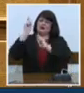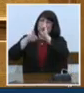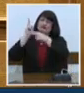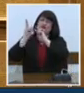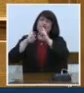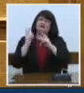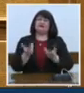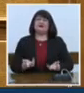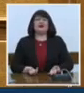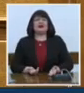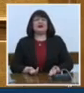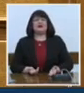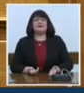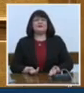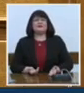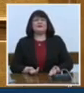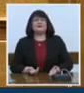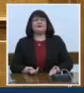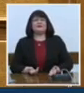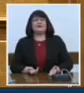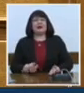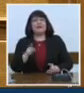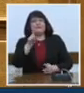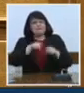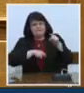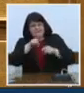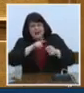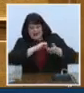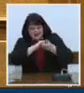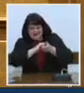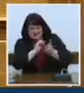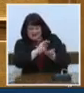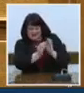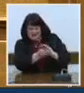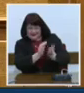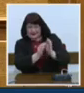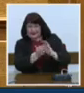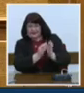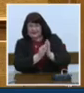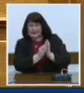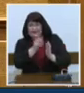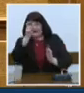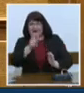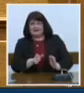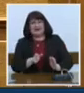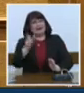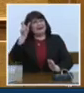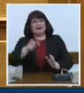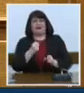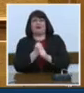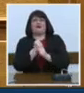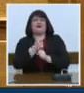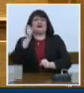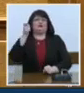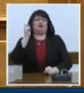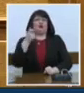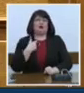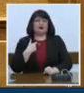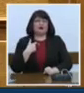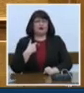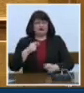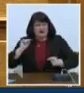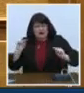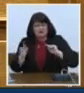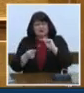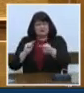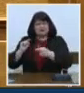αρκετά μερικές από τις συντεχνίες της ακινησίας. Βεβαίως δεν είναι επαγγελματίας πολιτικός. Ίσως γι' αυτό